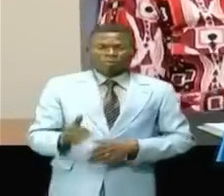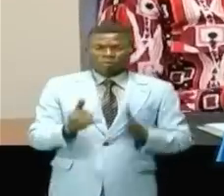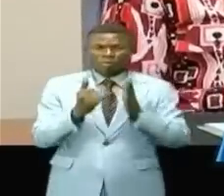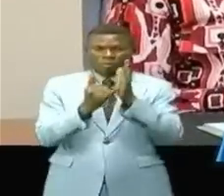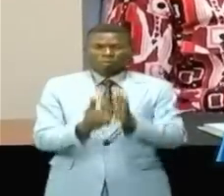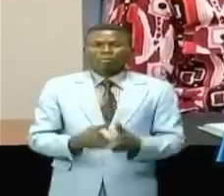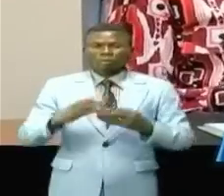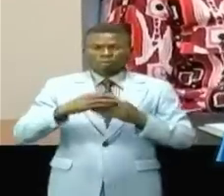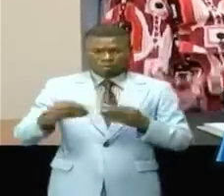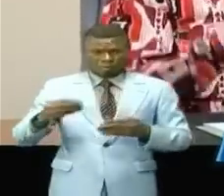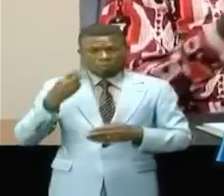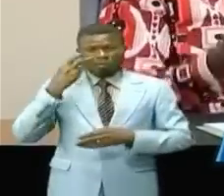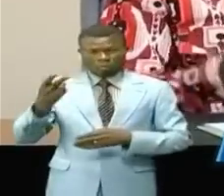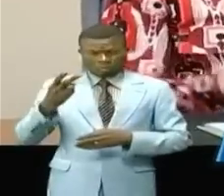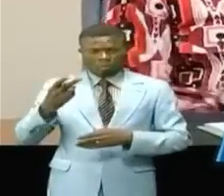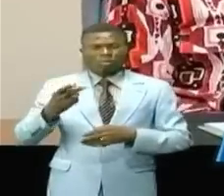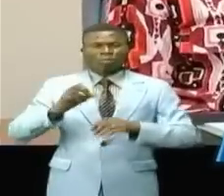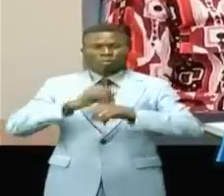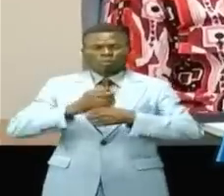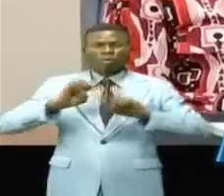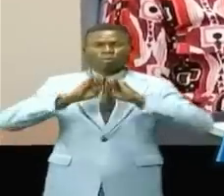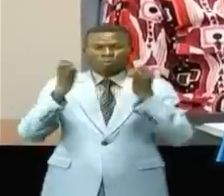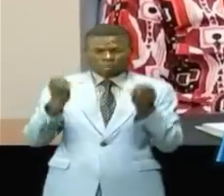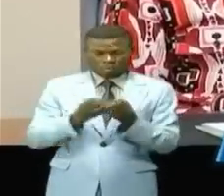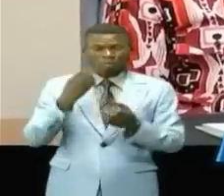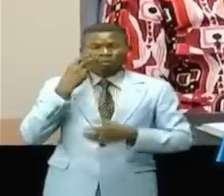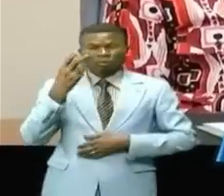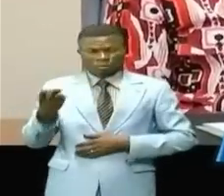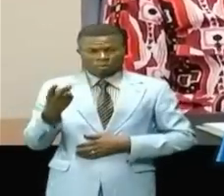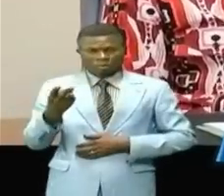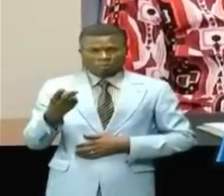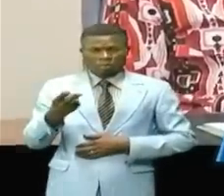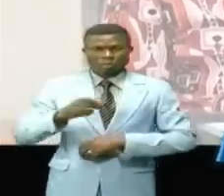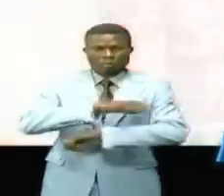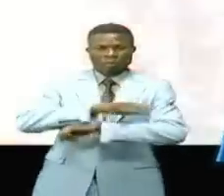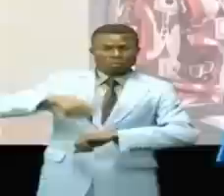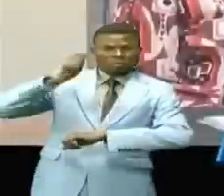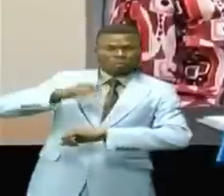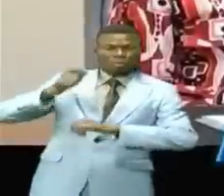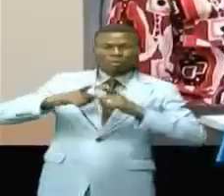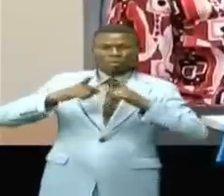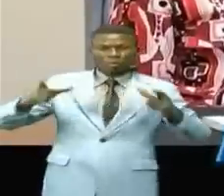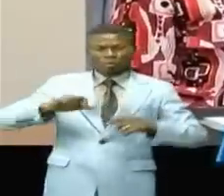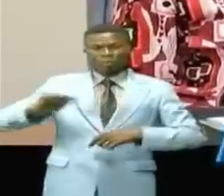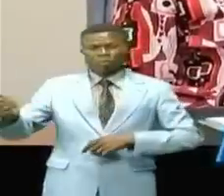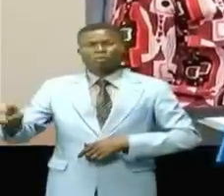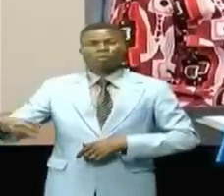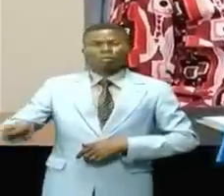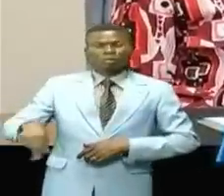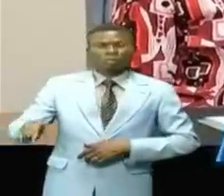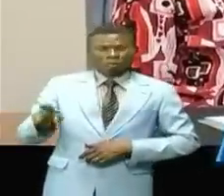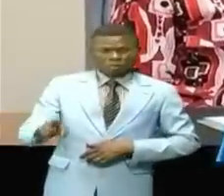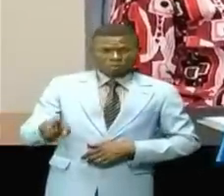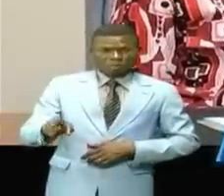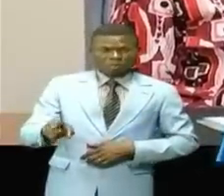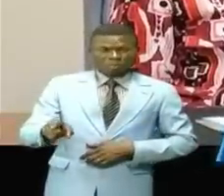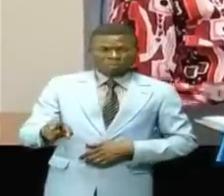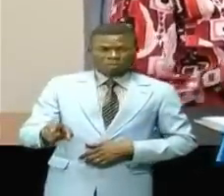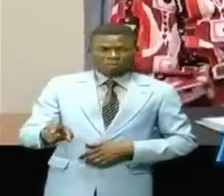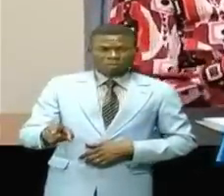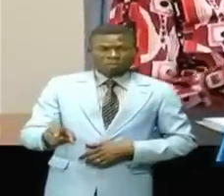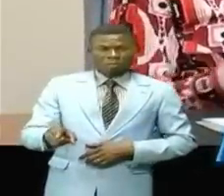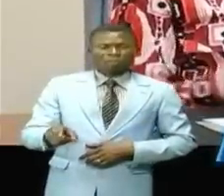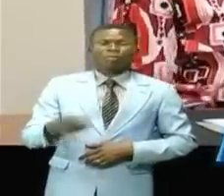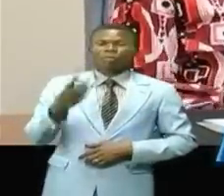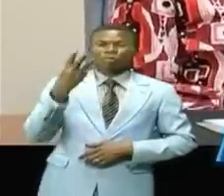500-600 $. C'est là où on trouve le TRICOM, c'est là où on trouve par exemple le tribunal de grande instance. Dans certaines provinces, il